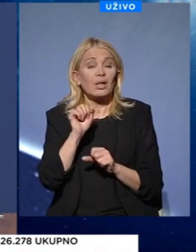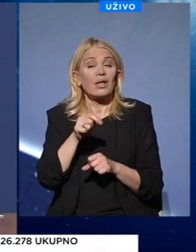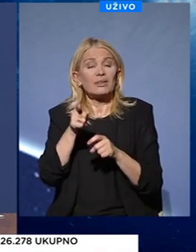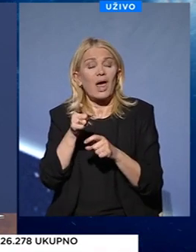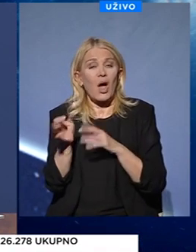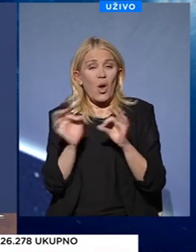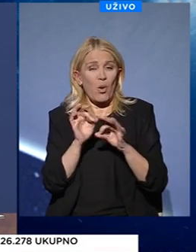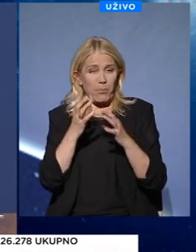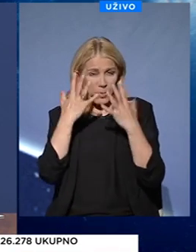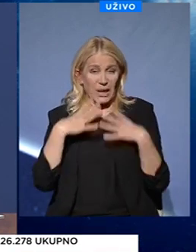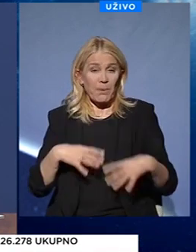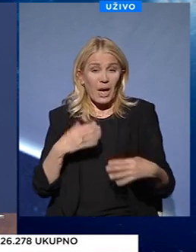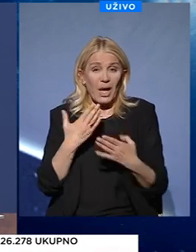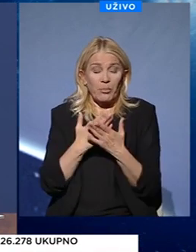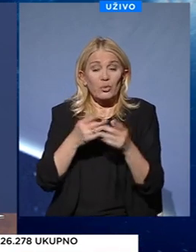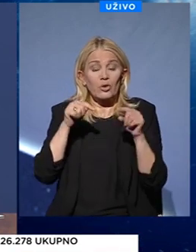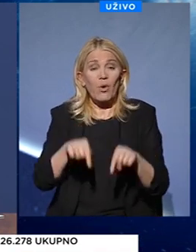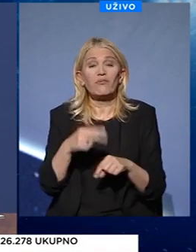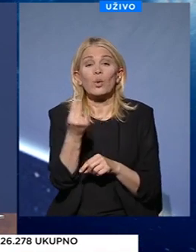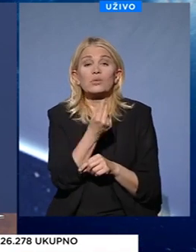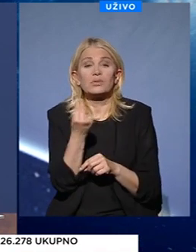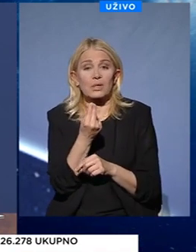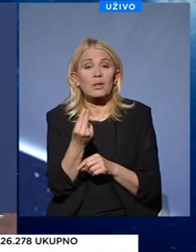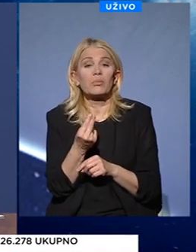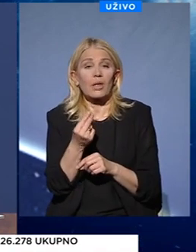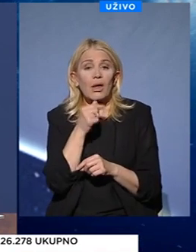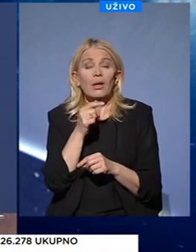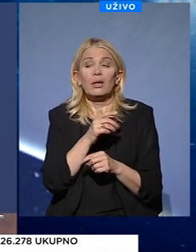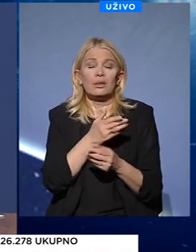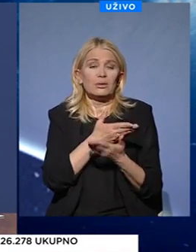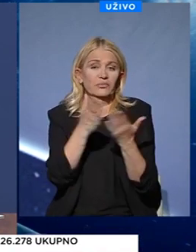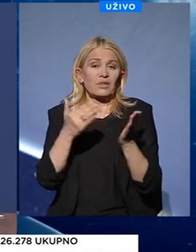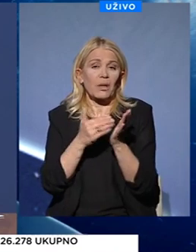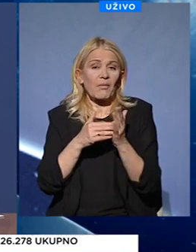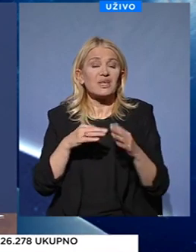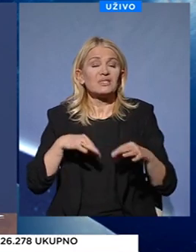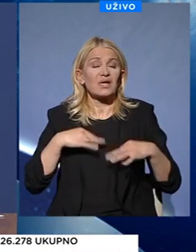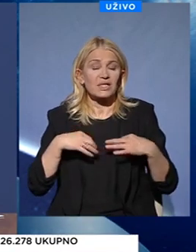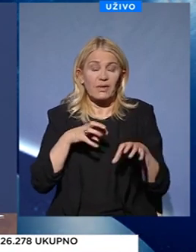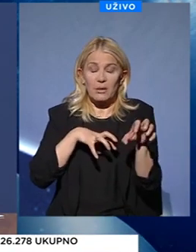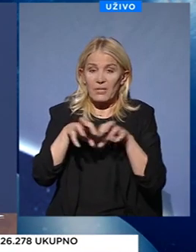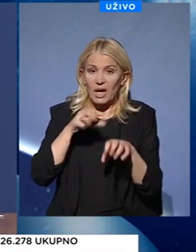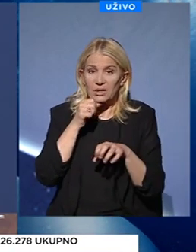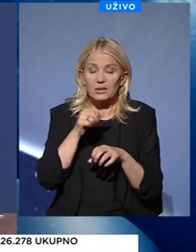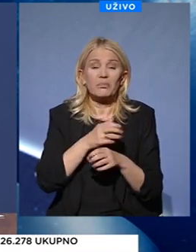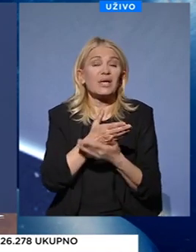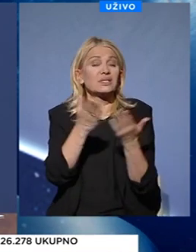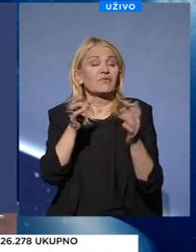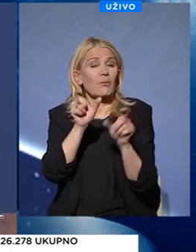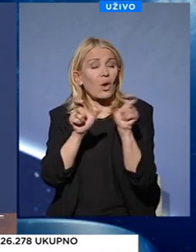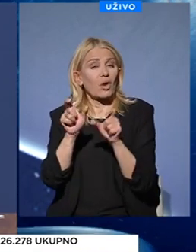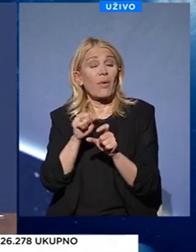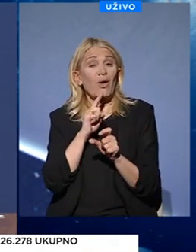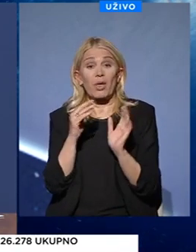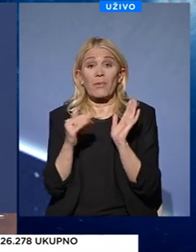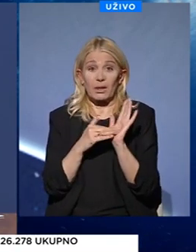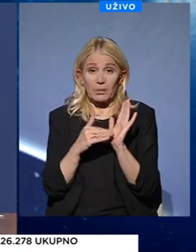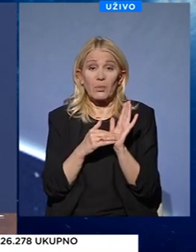oprema bude ovde u Srbiji dostupna svim našim zdravstvenim radnicima i svima onima koja je